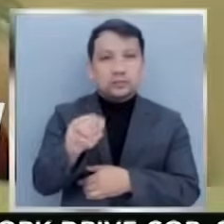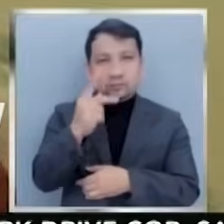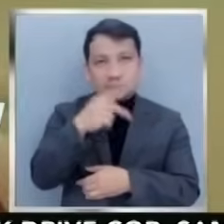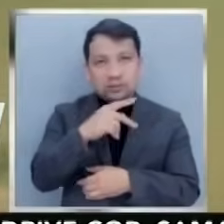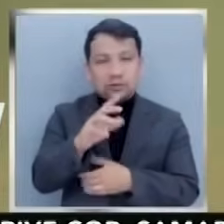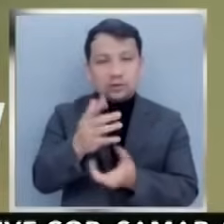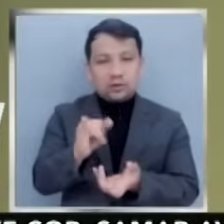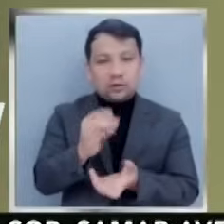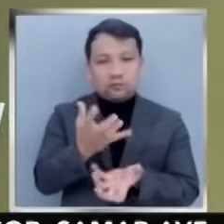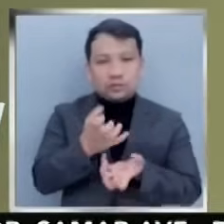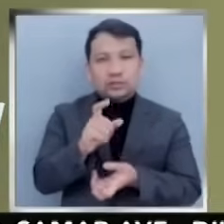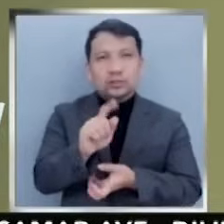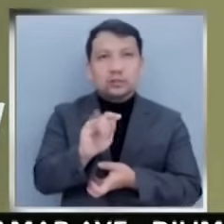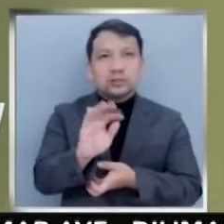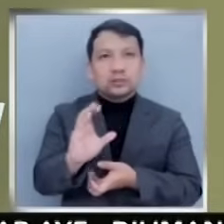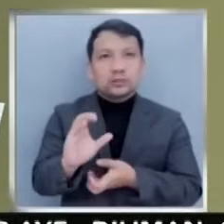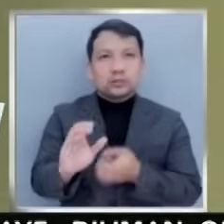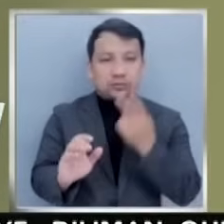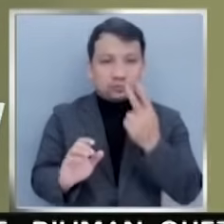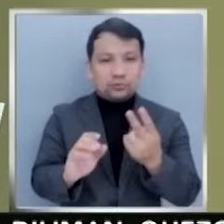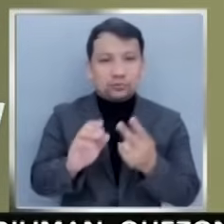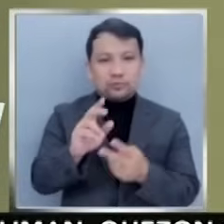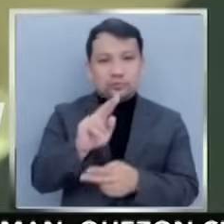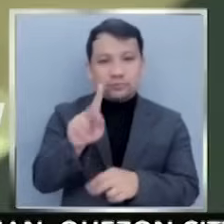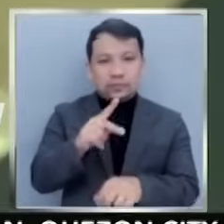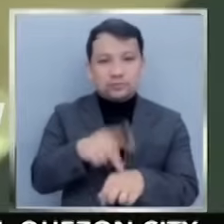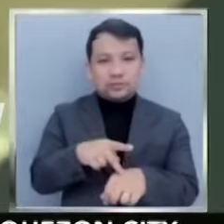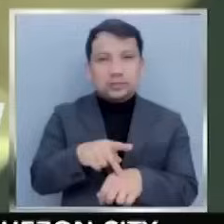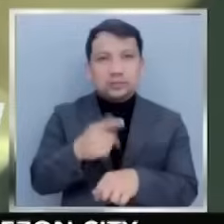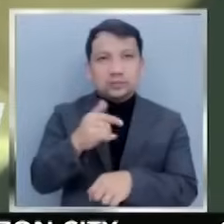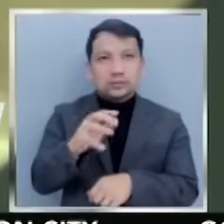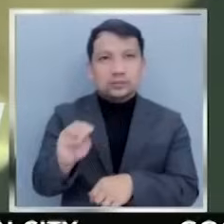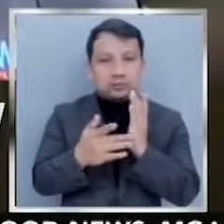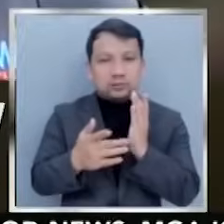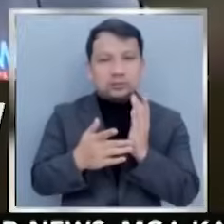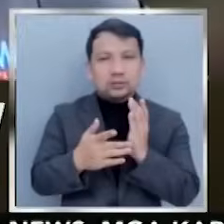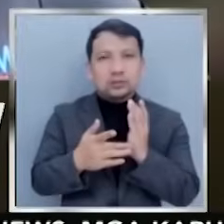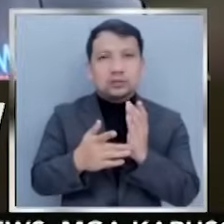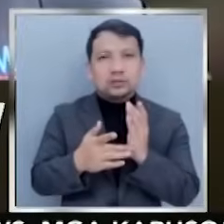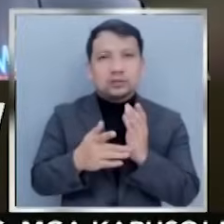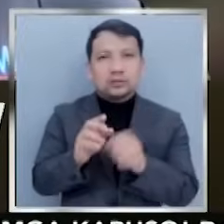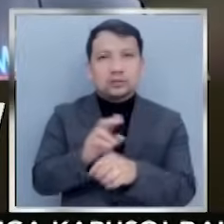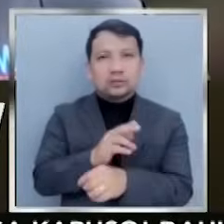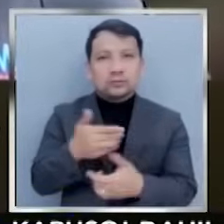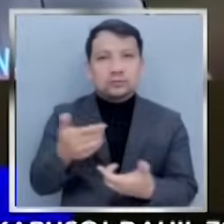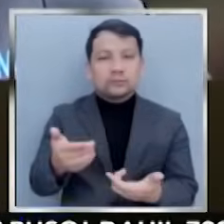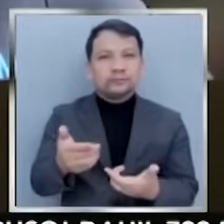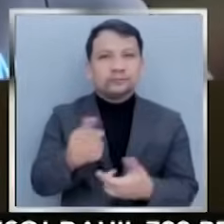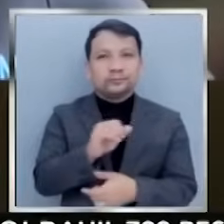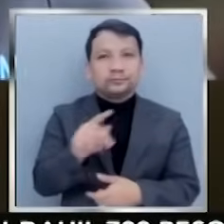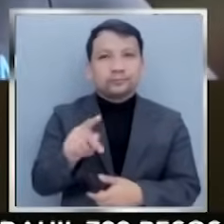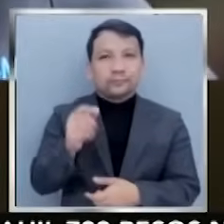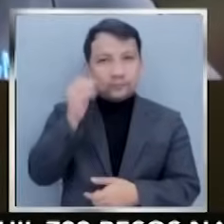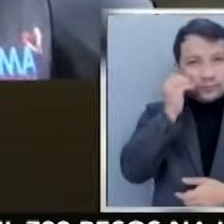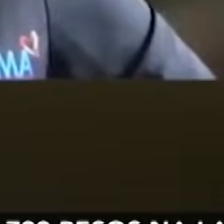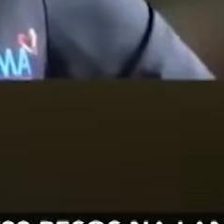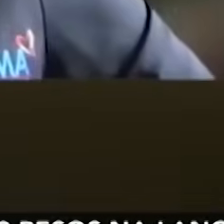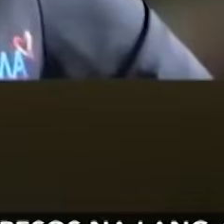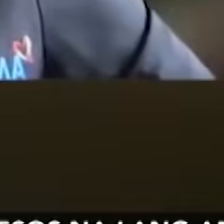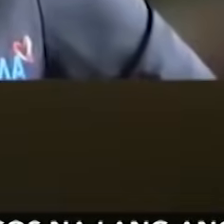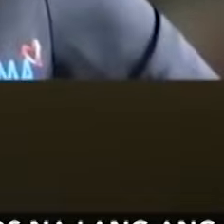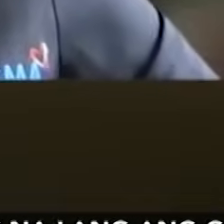sa gmanetwork.com, iWantTFC at View Philippines. Aubrey Carampel, updated sa